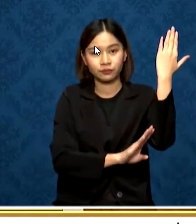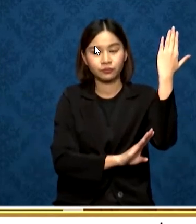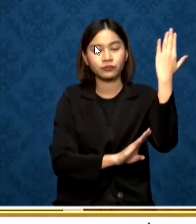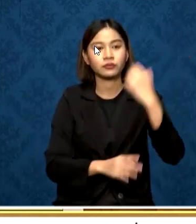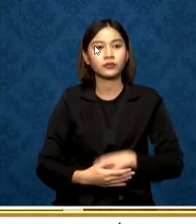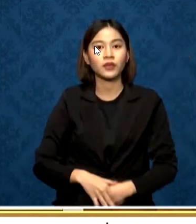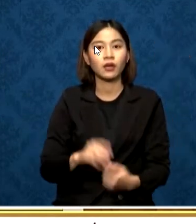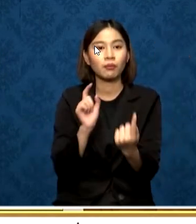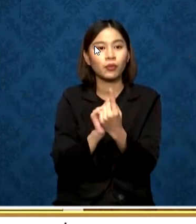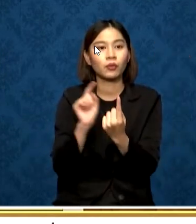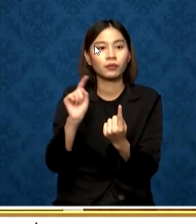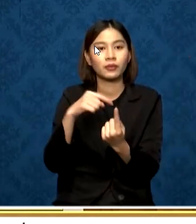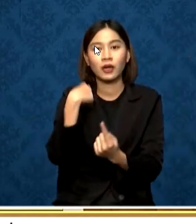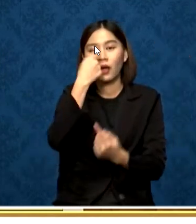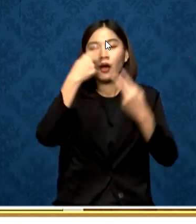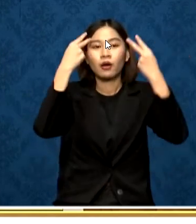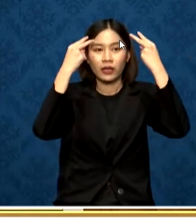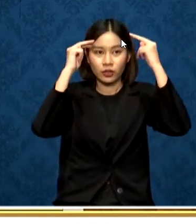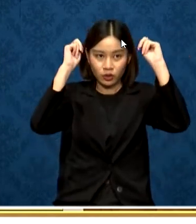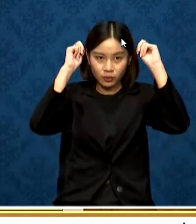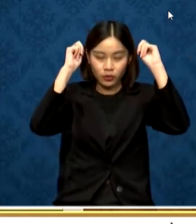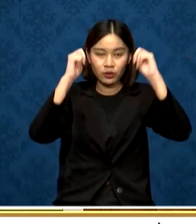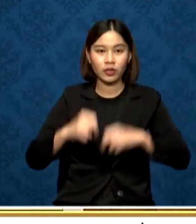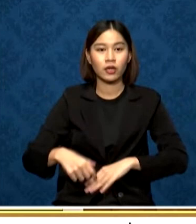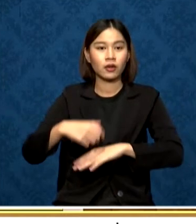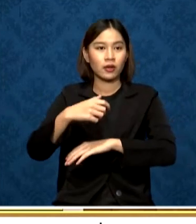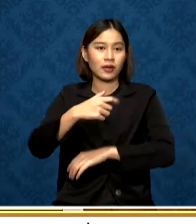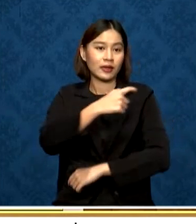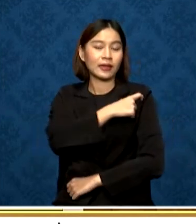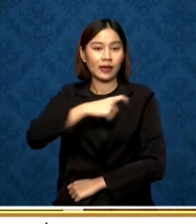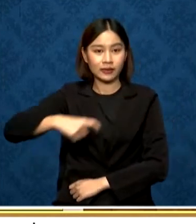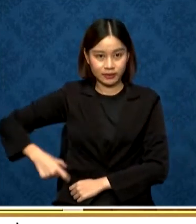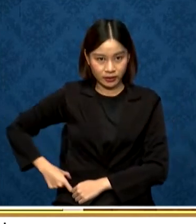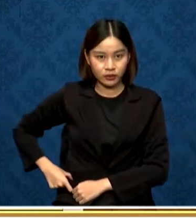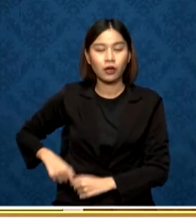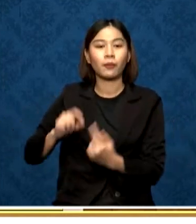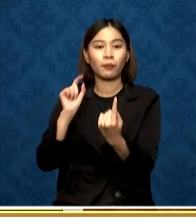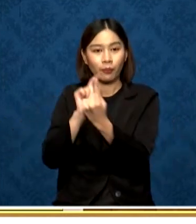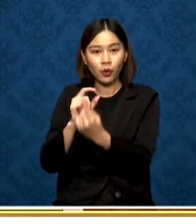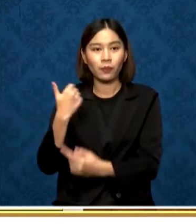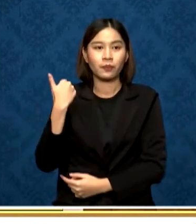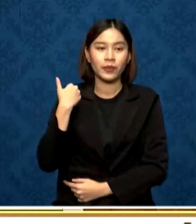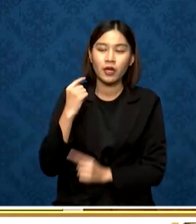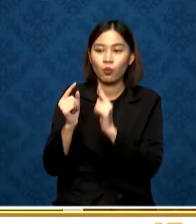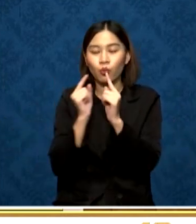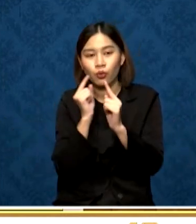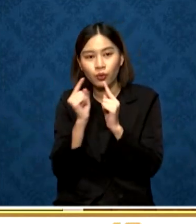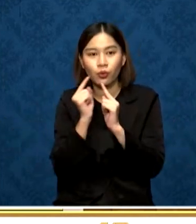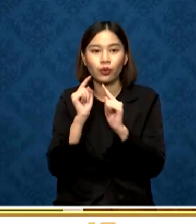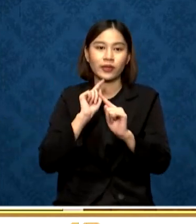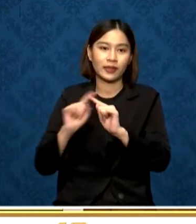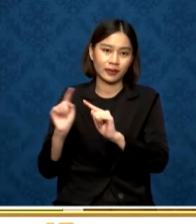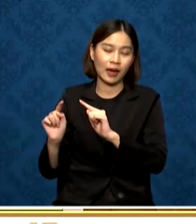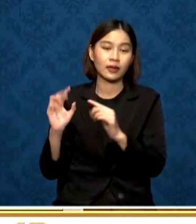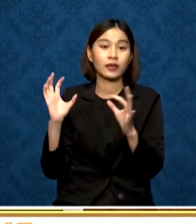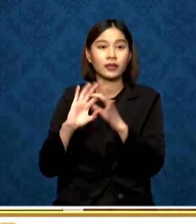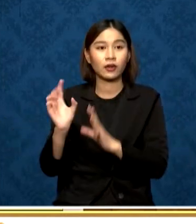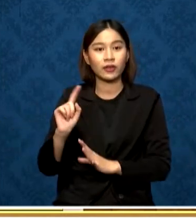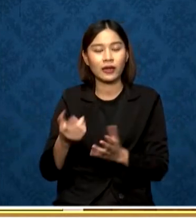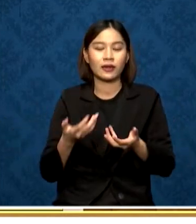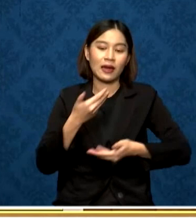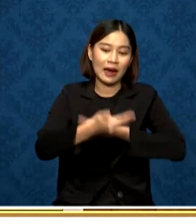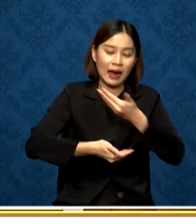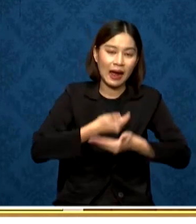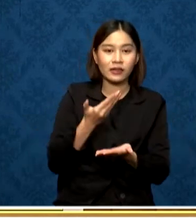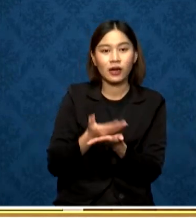ซึ่งพบกับท่านนายกรัฐมนตรีแล้วก็สมเด็จพระราชาธิบดีด้วยก็มีการพบปะพูดคุยกันในแง่ของการค้าข